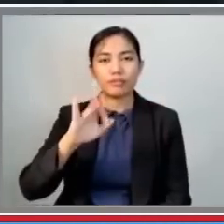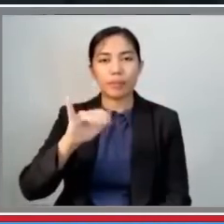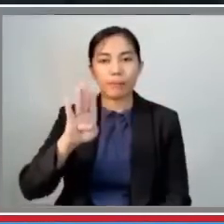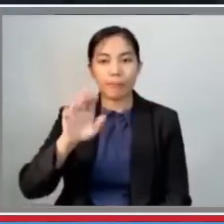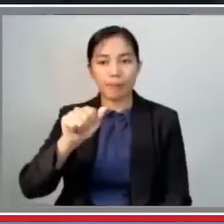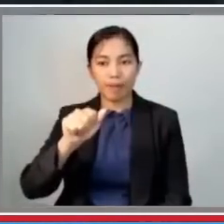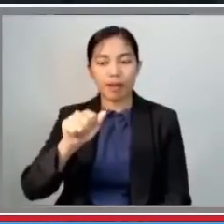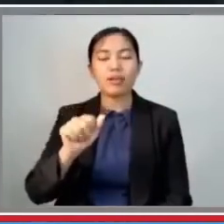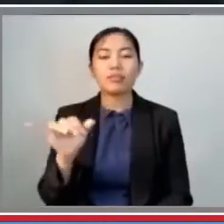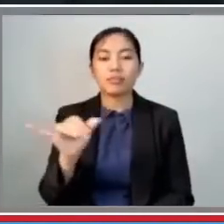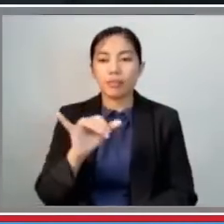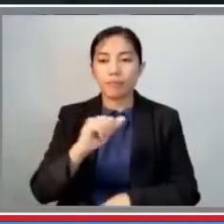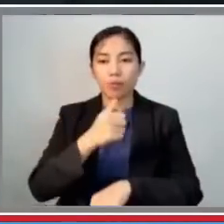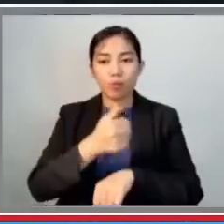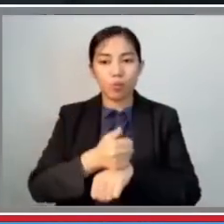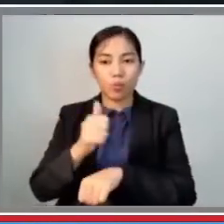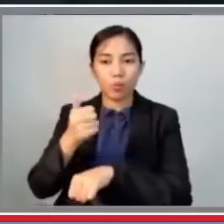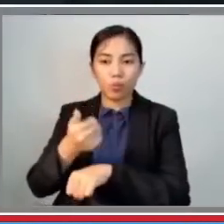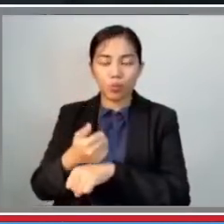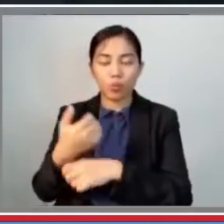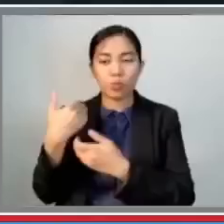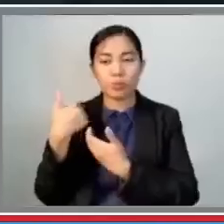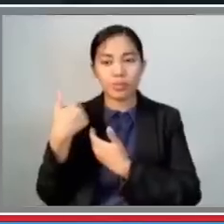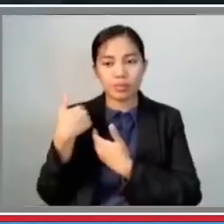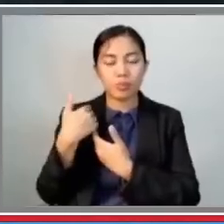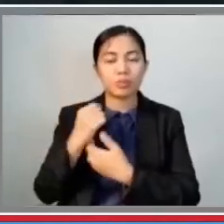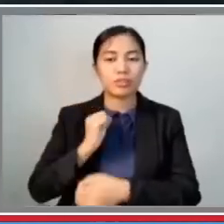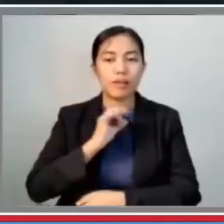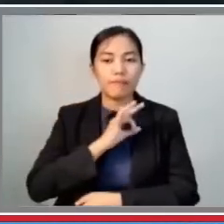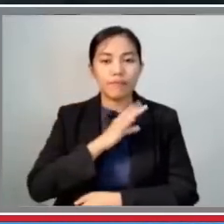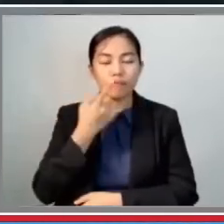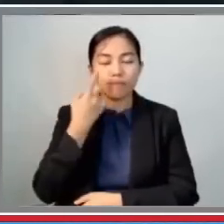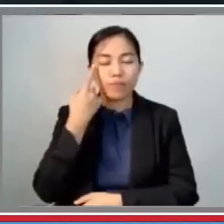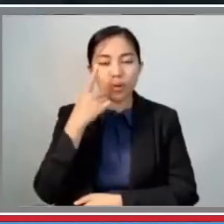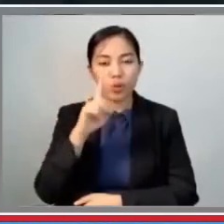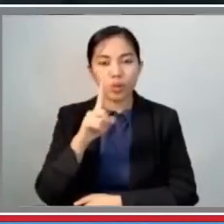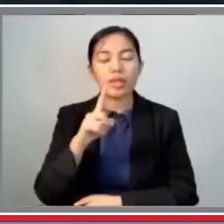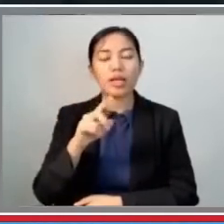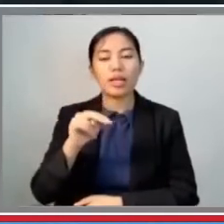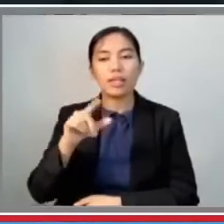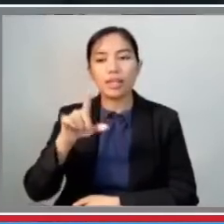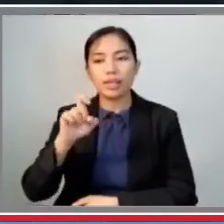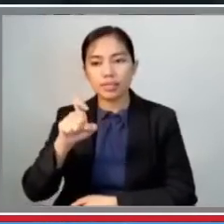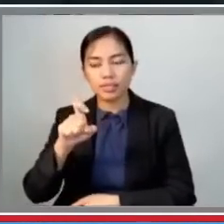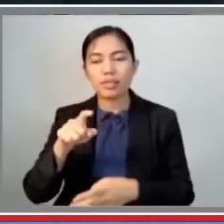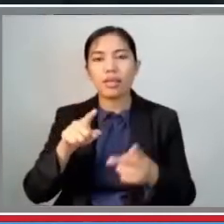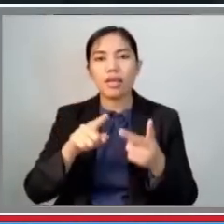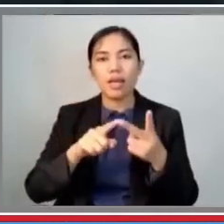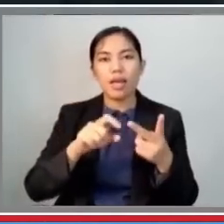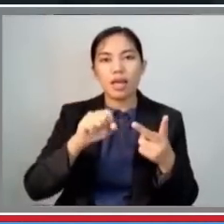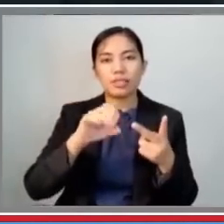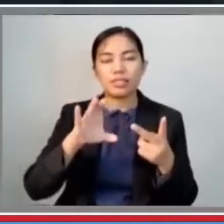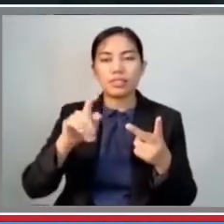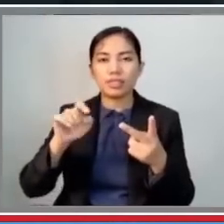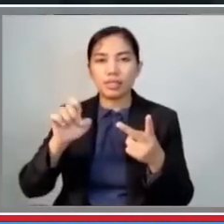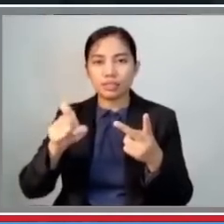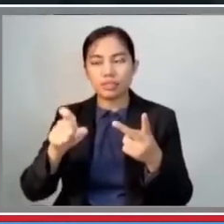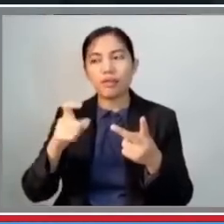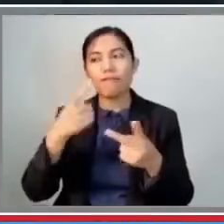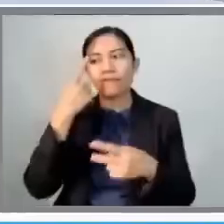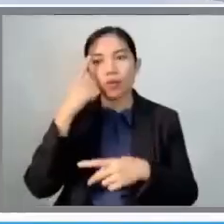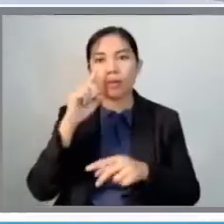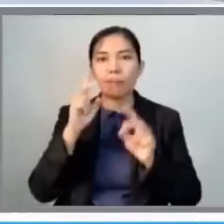NLEX at saka sx para po dito sa ating long weekend na magbabakasyon ng mga kababayan m posible po bang ma-adjust